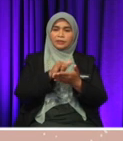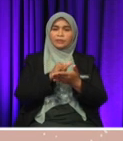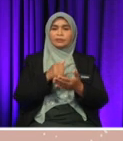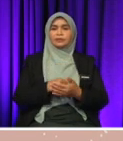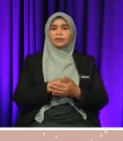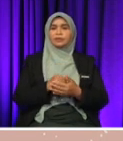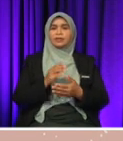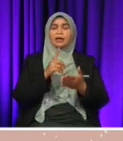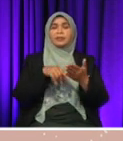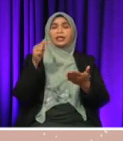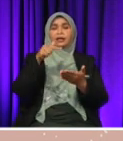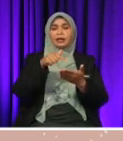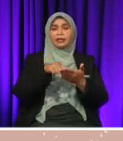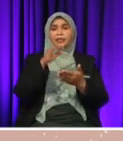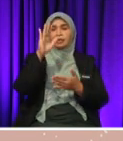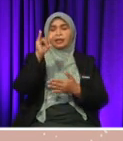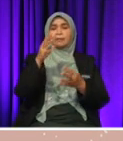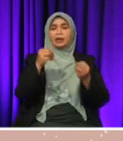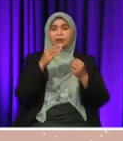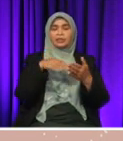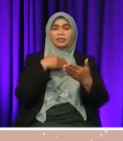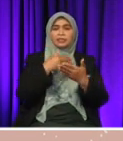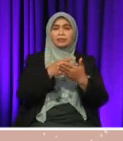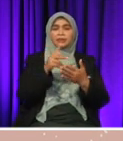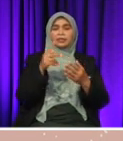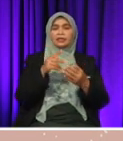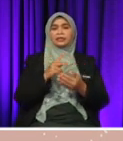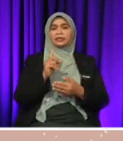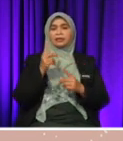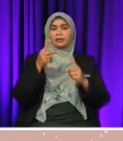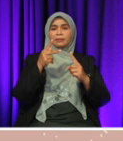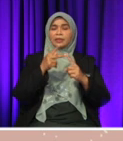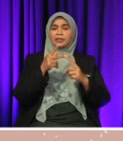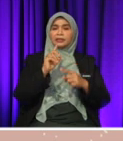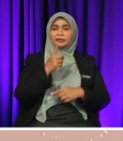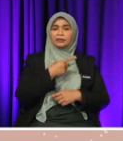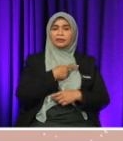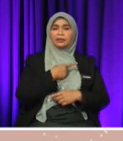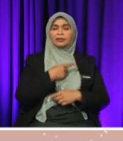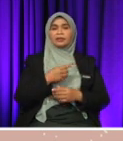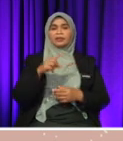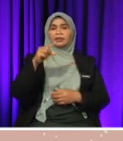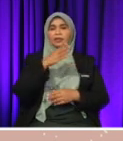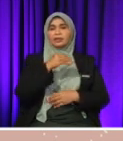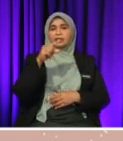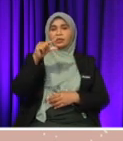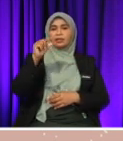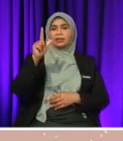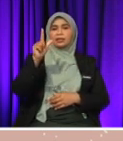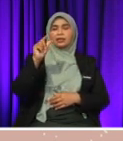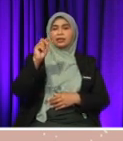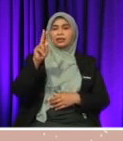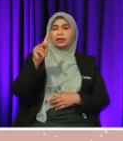apalagi yang ingin disampaikan oleh pengarang kepada kita sebagai pembaca pun glaukoma itu telah hampir 3